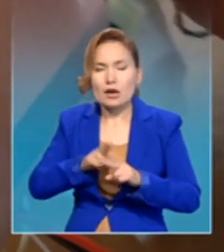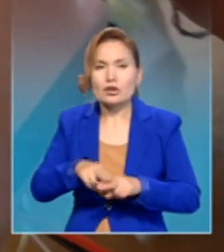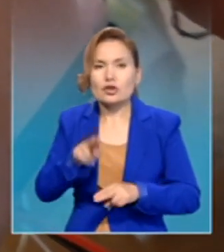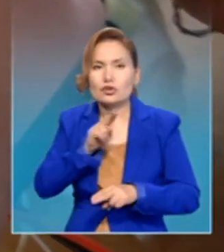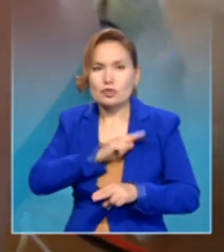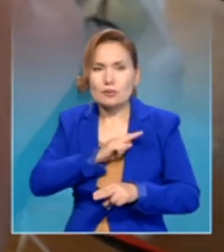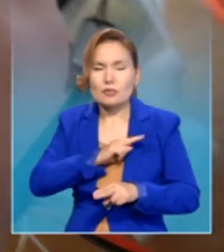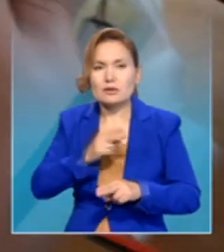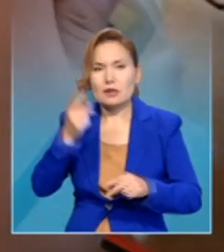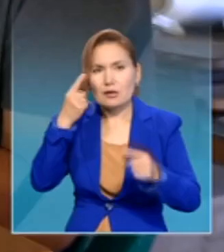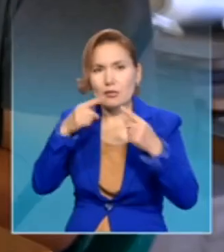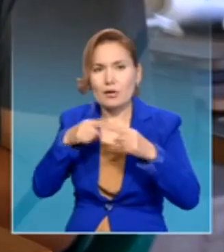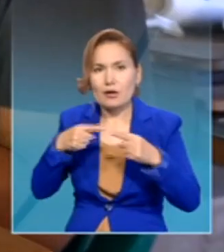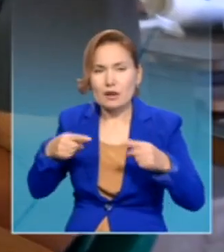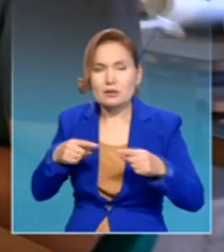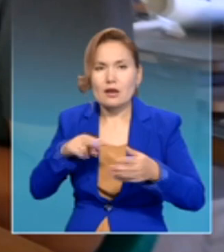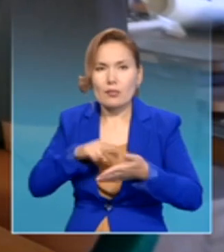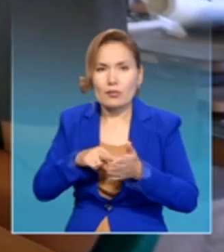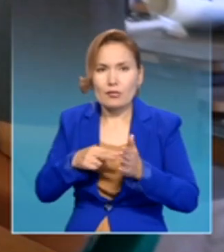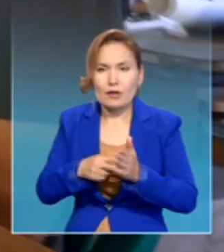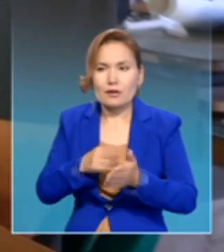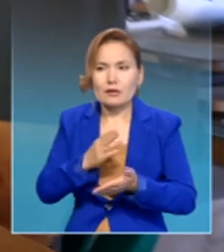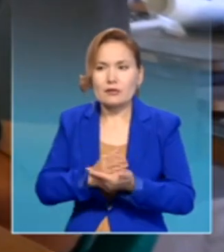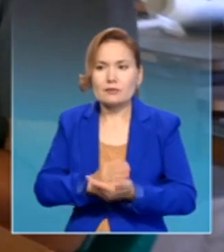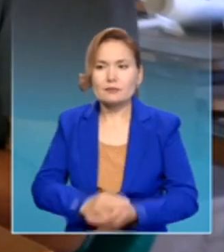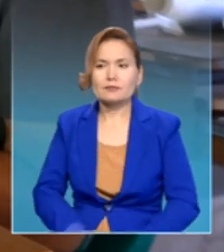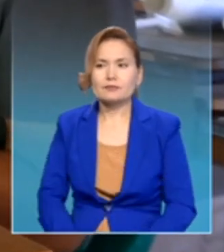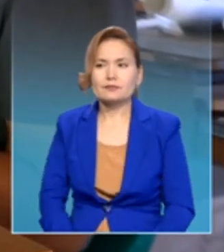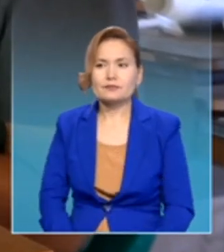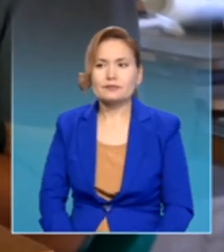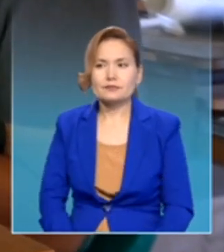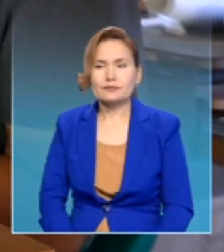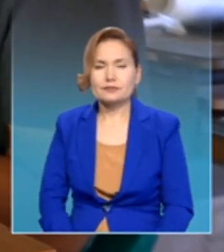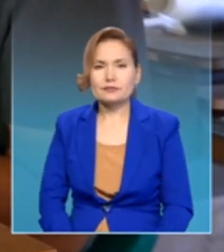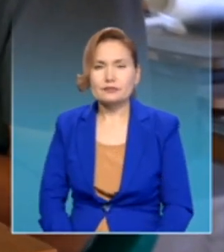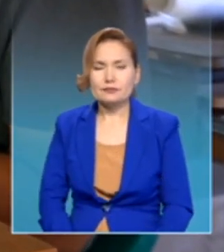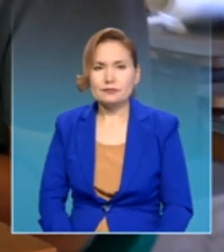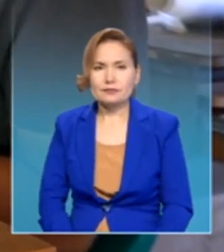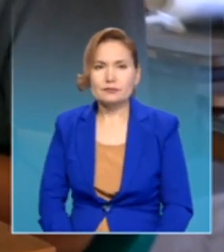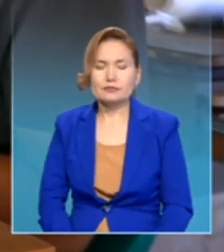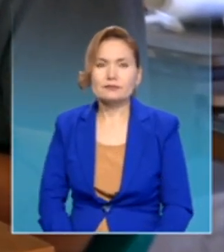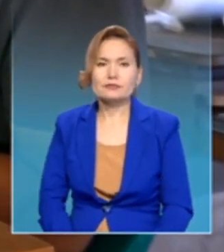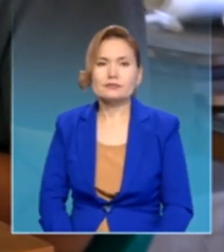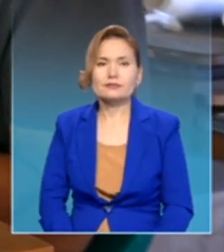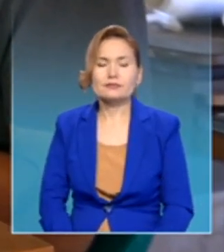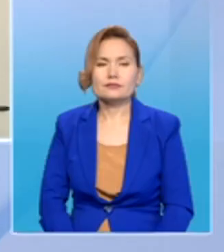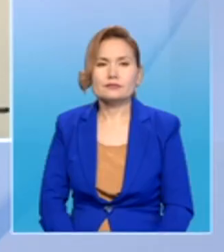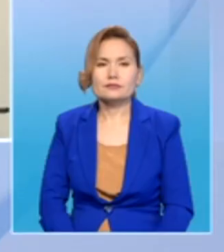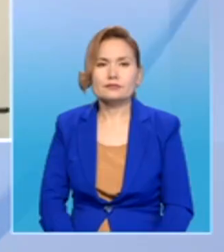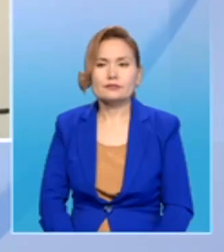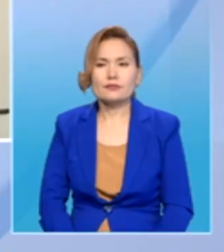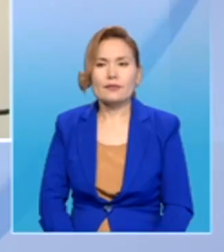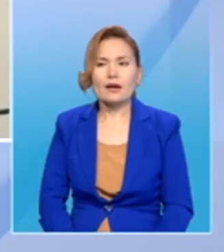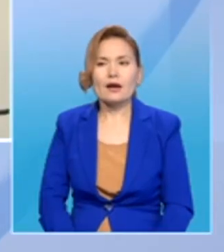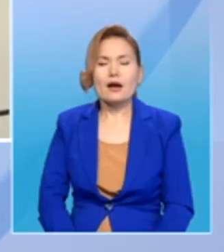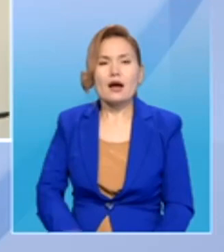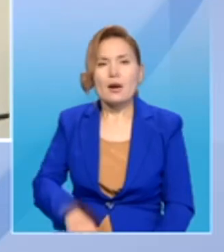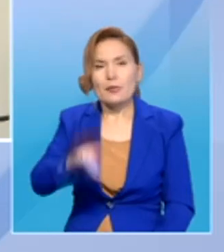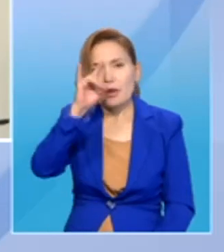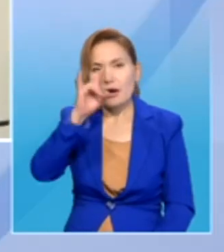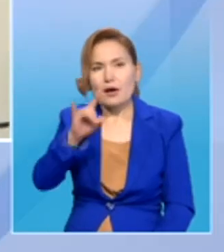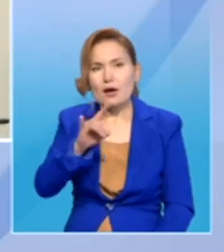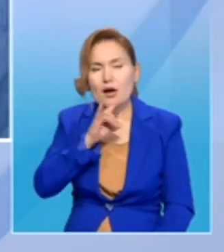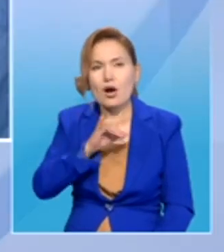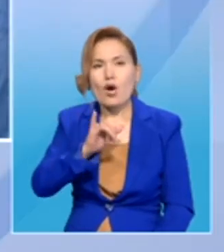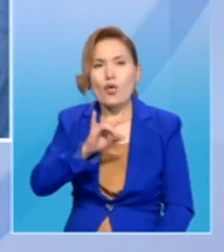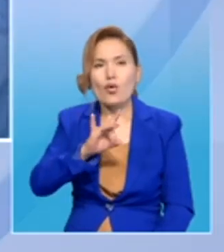де келісім жасалуда. Түркістан облысынан Ғани Қалмаханов, Тұрлан Нұрбек, Қазақстан ұлттық телеарнасы. Өзгеде ақпараттар,